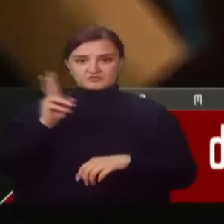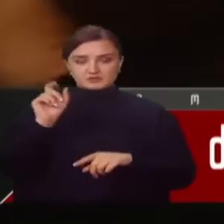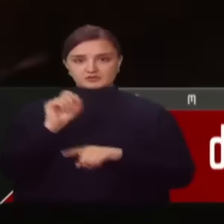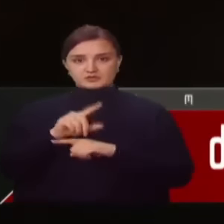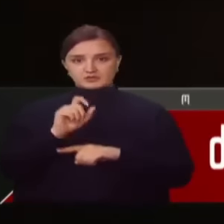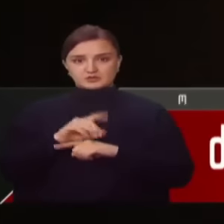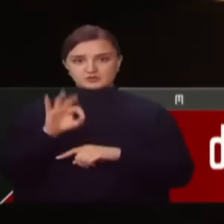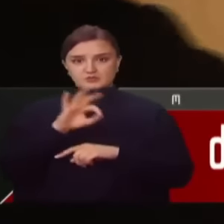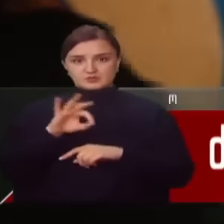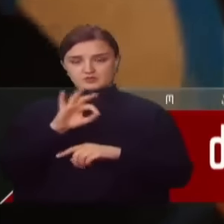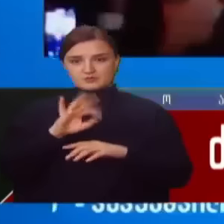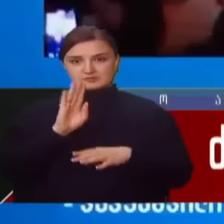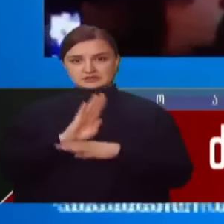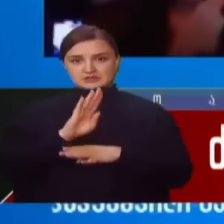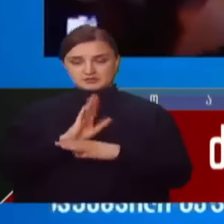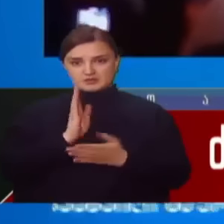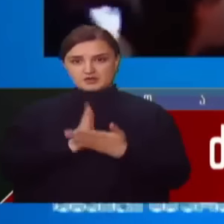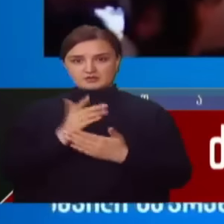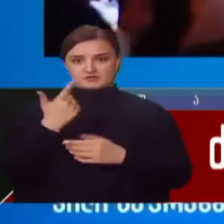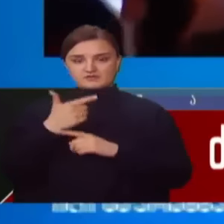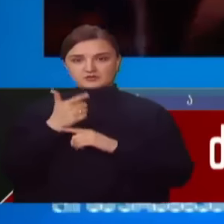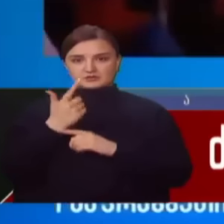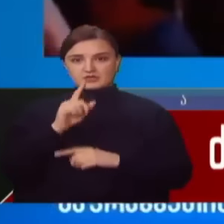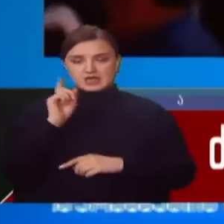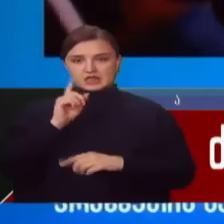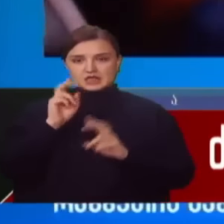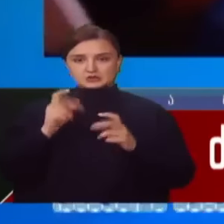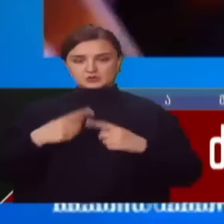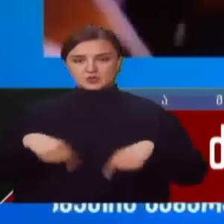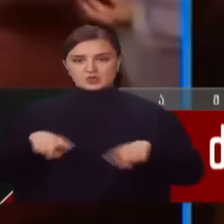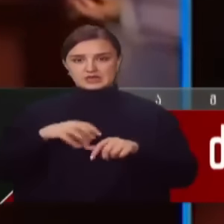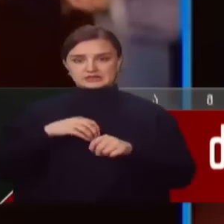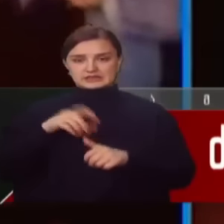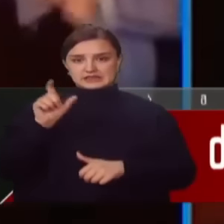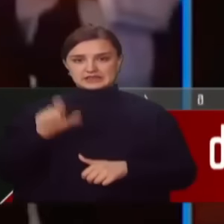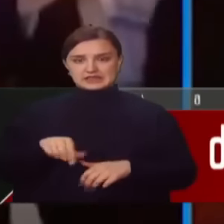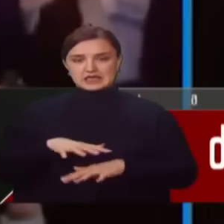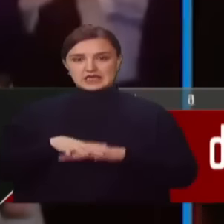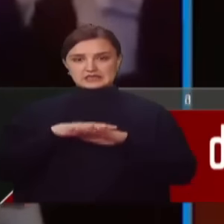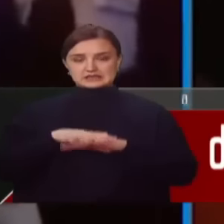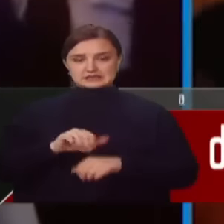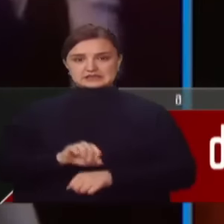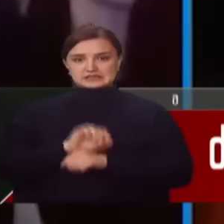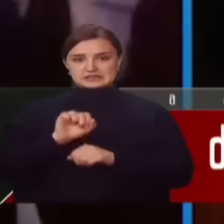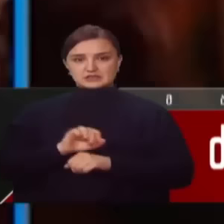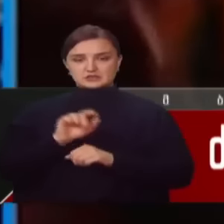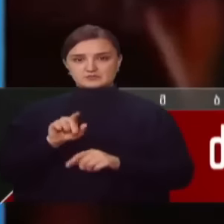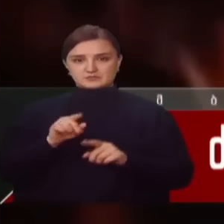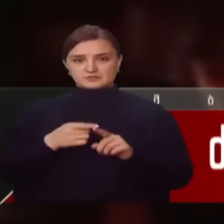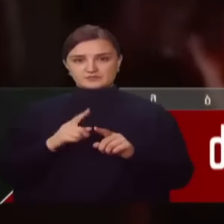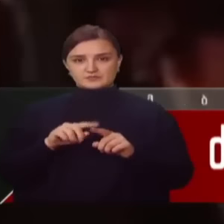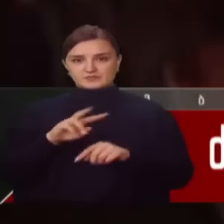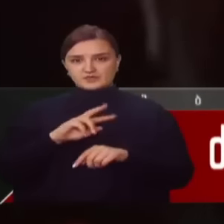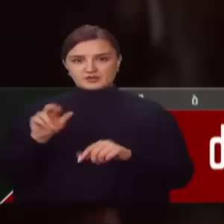ბრძანებებს დისტანციურად, მაგრამ არსებობს კადრი, სადაც ერთ-ერთი ახალგაზრდული ორგანიზაციის ლიდერი ერთ-ერთ აქციაზე მსვლელობისას ისეთივე